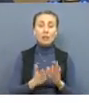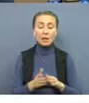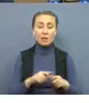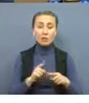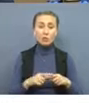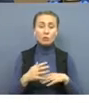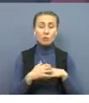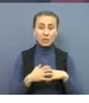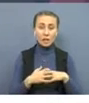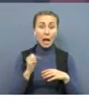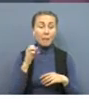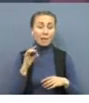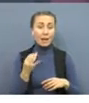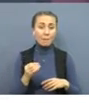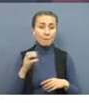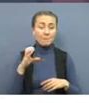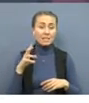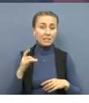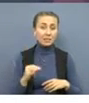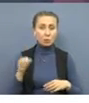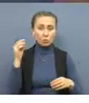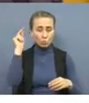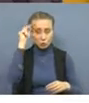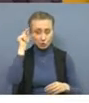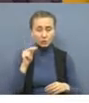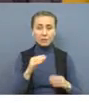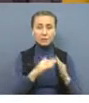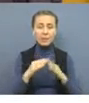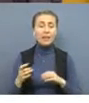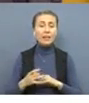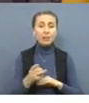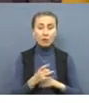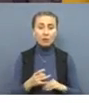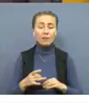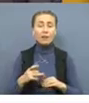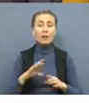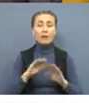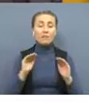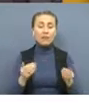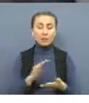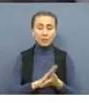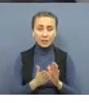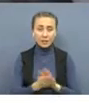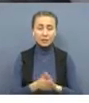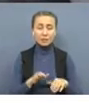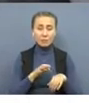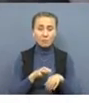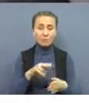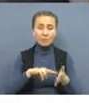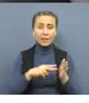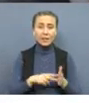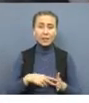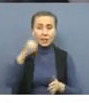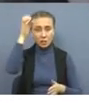Кокшетауским университетом имени Абая Мырзахметова и учебными заведениями региона. В рамках договора планируется проведение научно-исследовательской